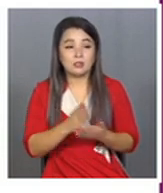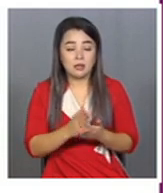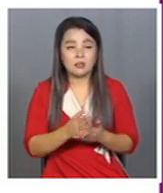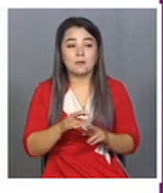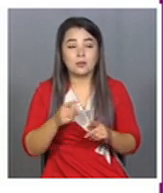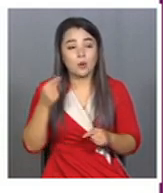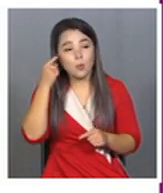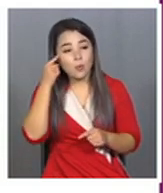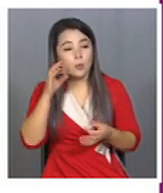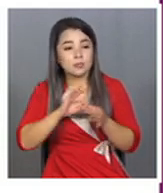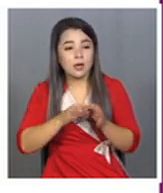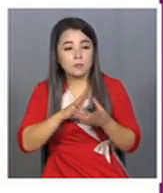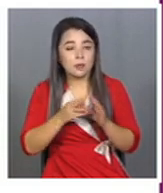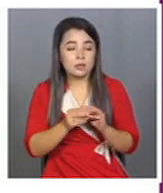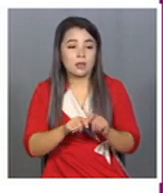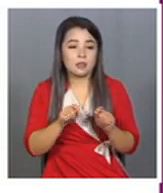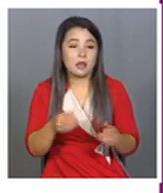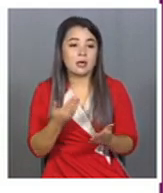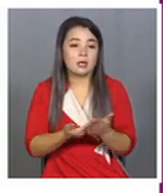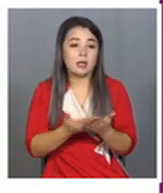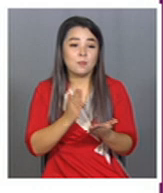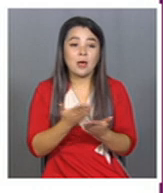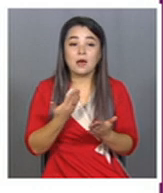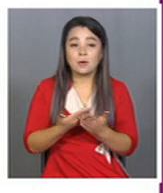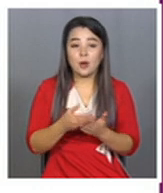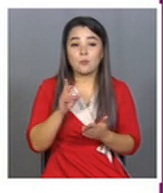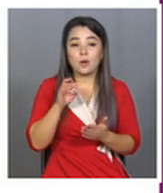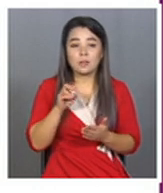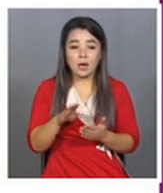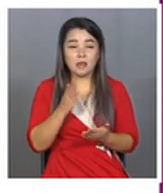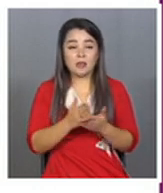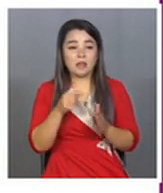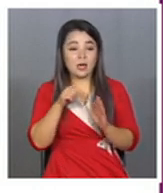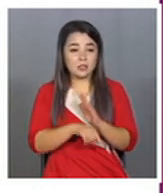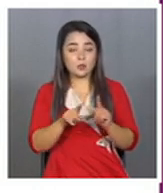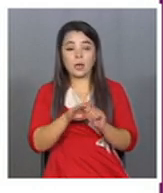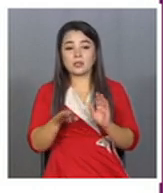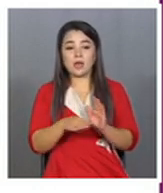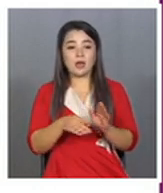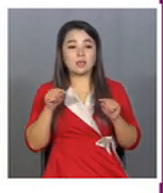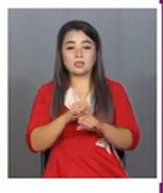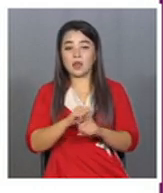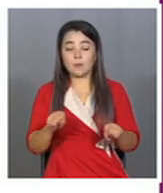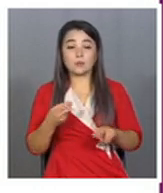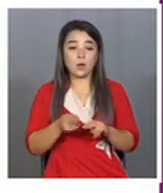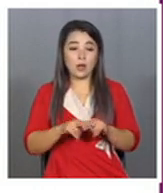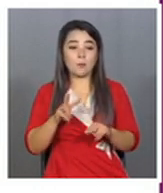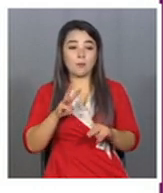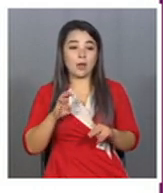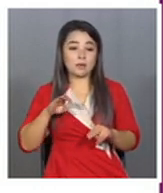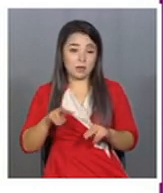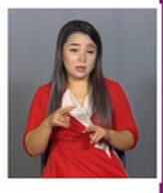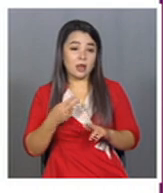тұспалмен астарлы айтылады. Мысалы, болат пышақ қын түбінде жатпайды. Бұл мәтел